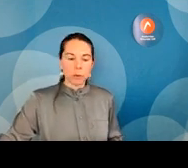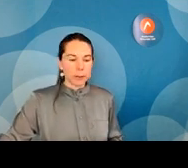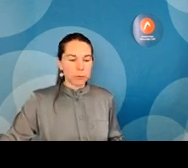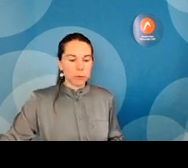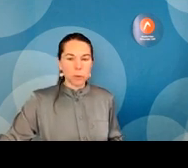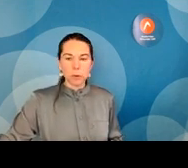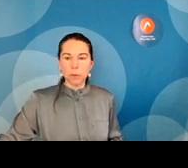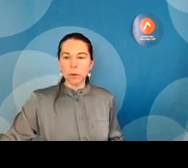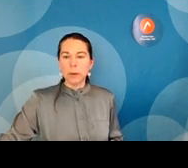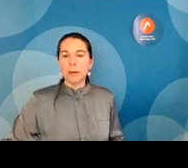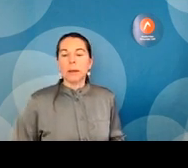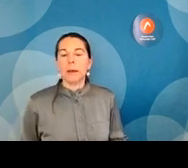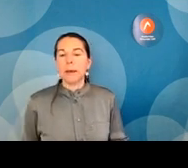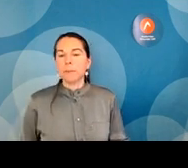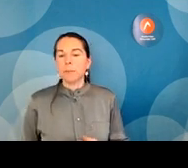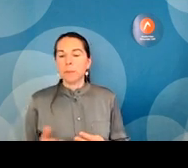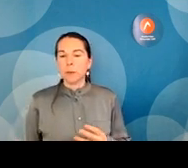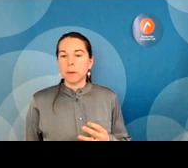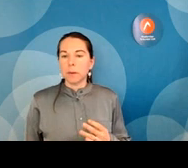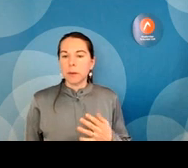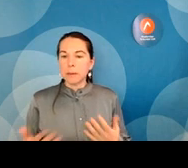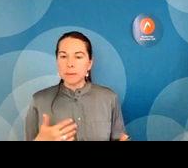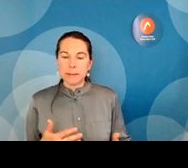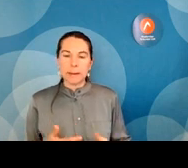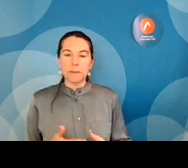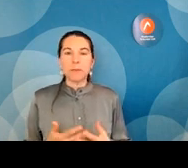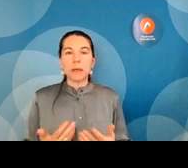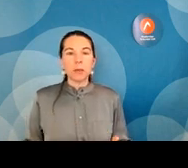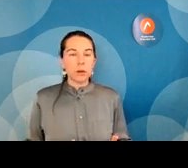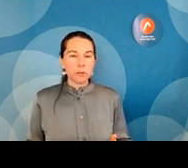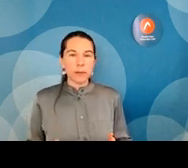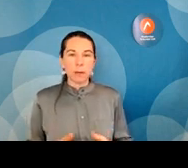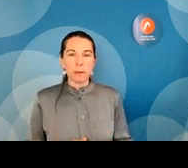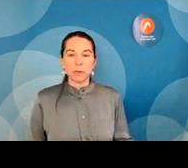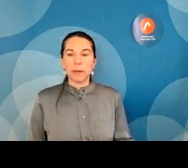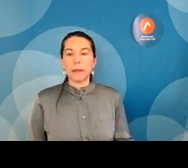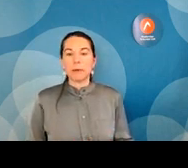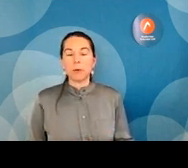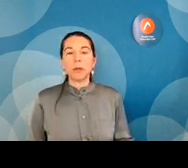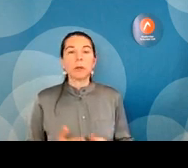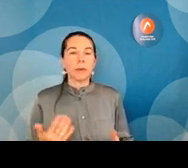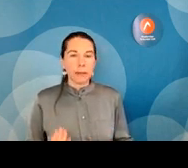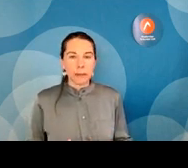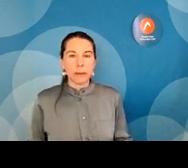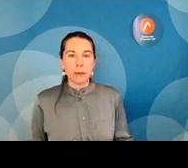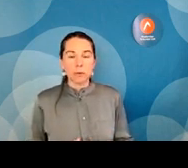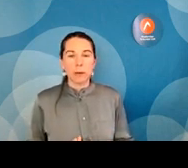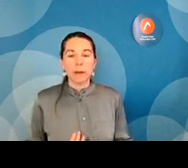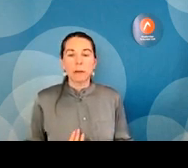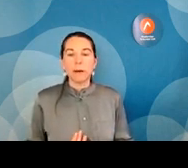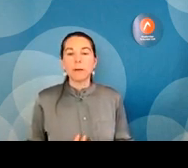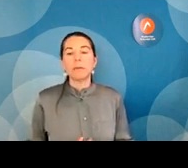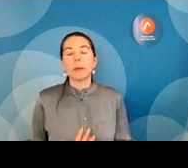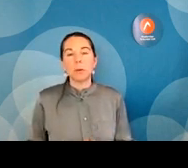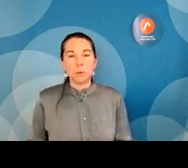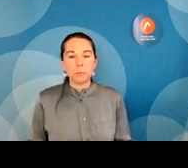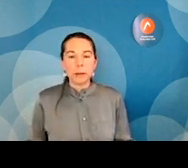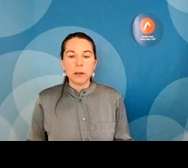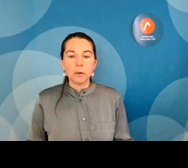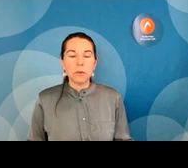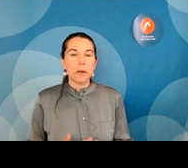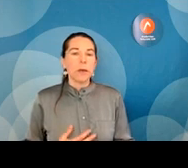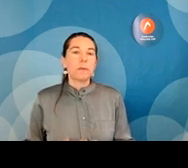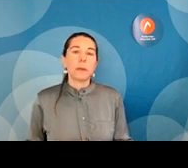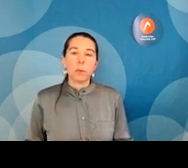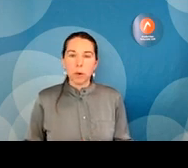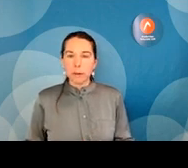ska prata om era frågor. Jag kan bara säga så här, vad vi kan göra för att arbeta för lika villkor, det är att vi kan engagera oss själva, vi kan